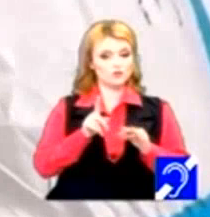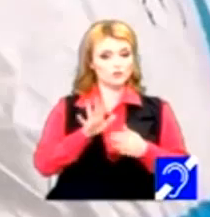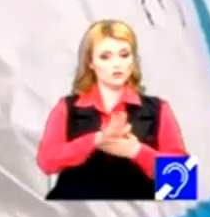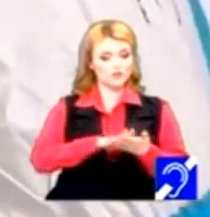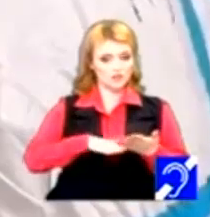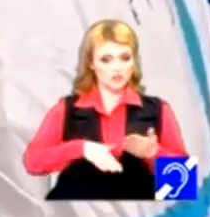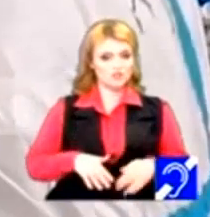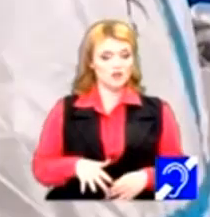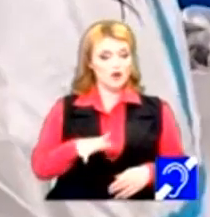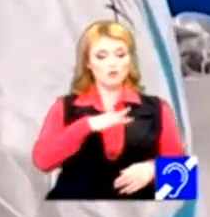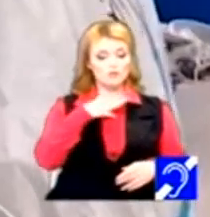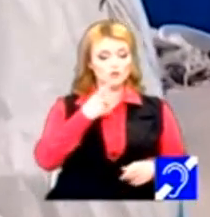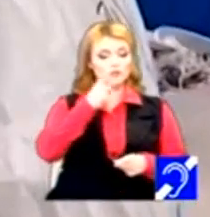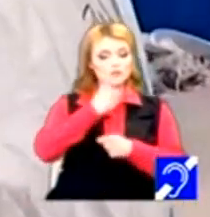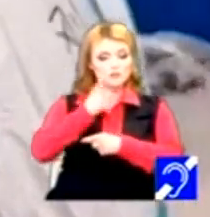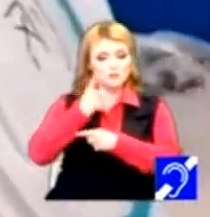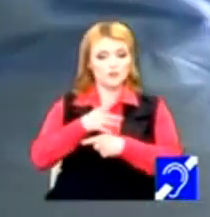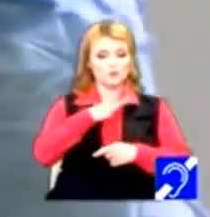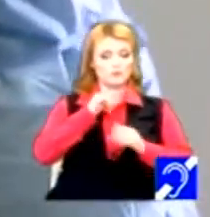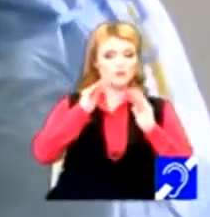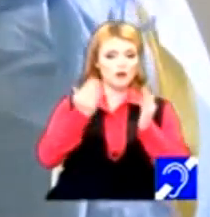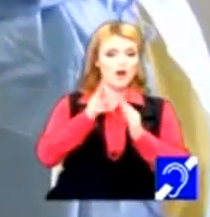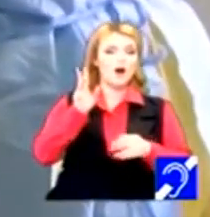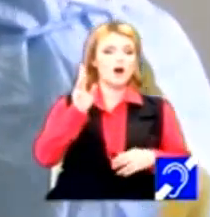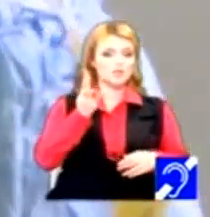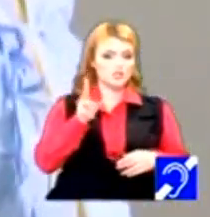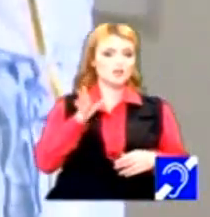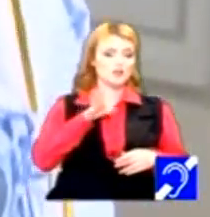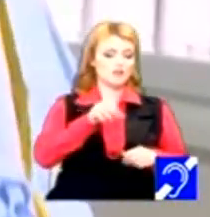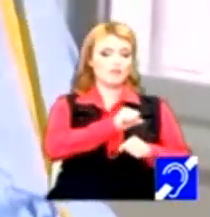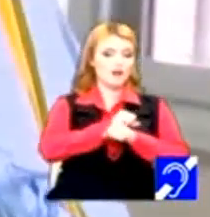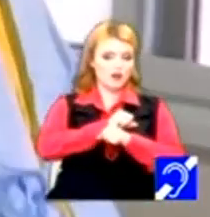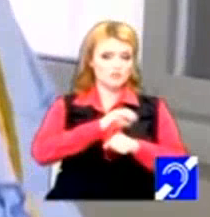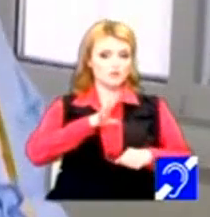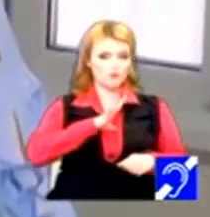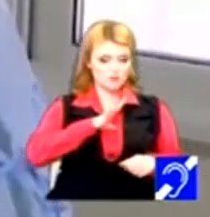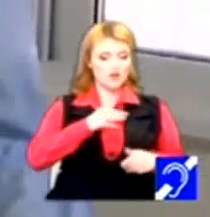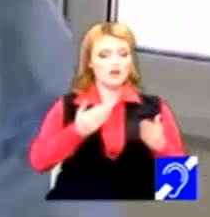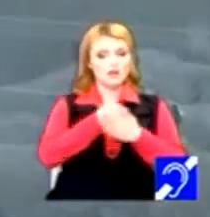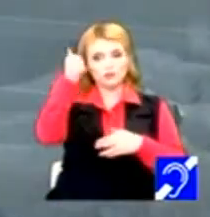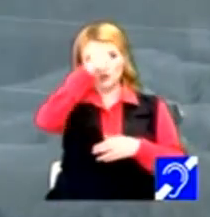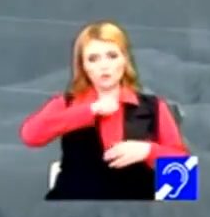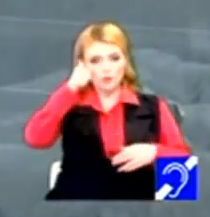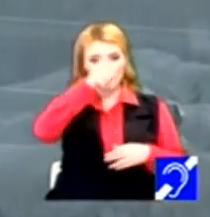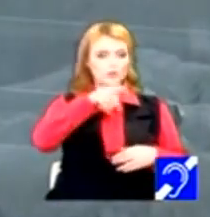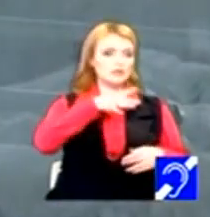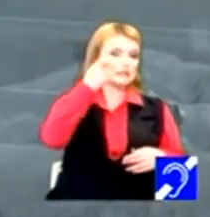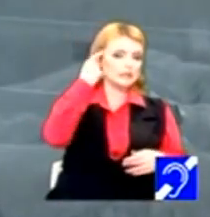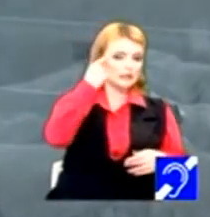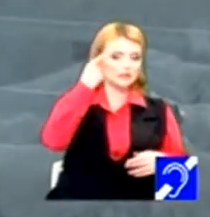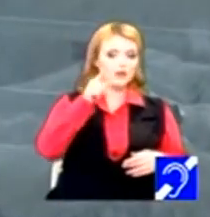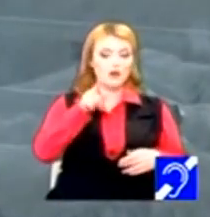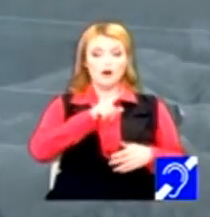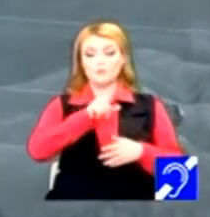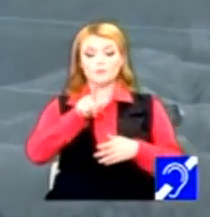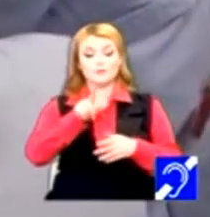sunt noi restricții și carantine. Toți cei care revin la Beijing din vacanța de anul nou sau din alte călătorii sunt obligați să intre în